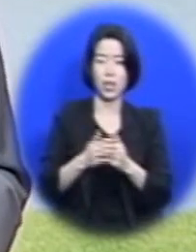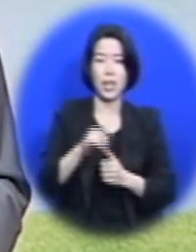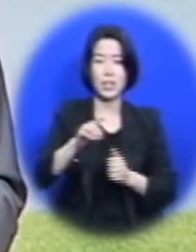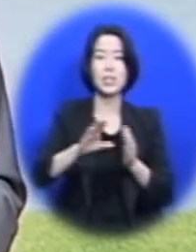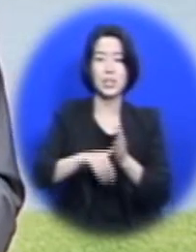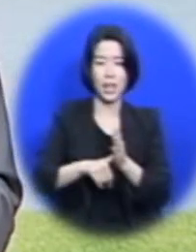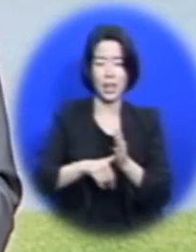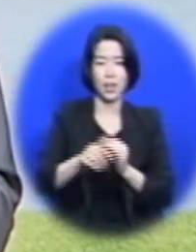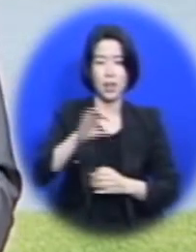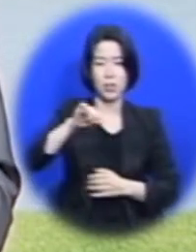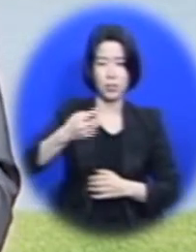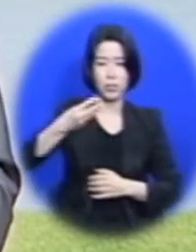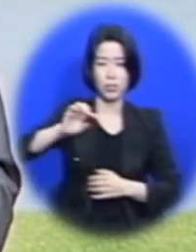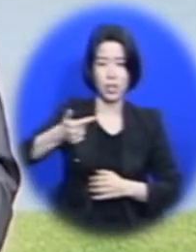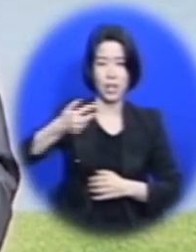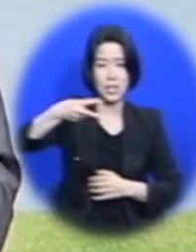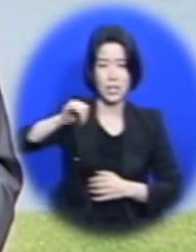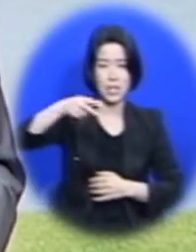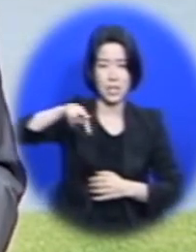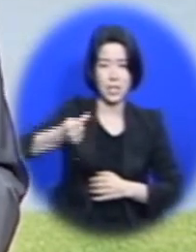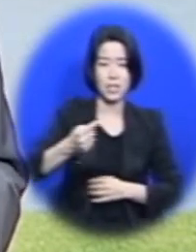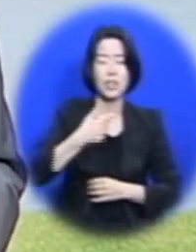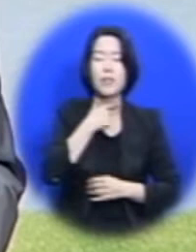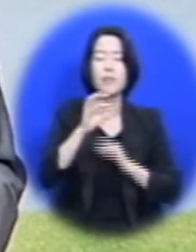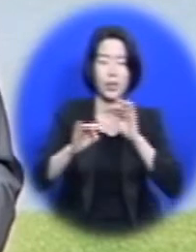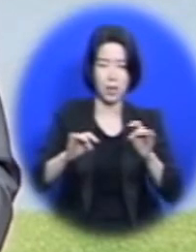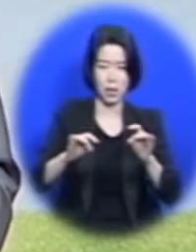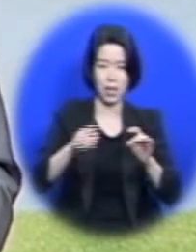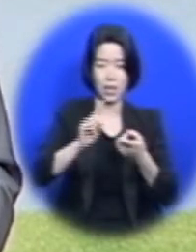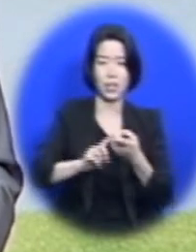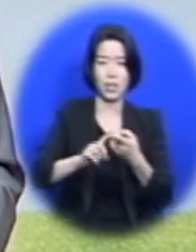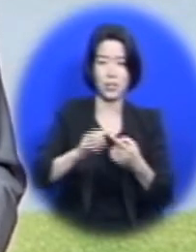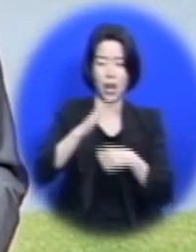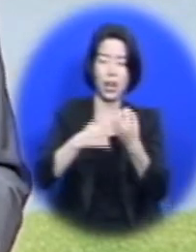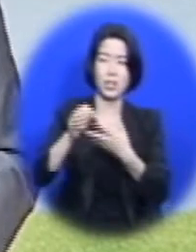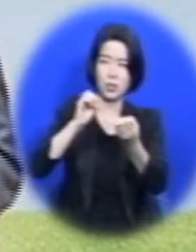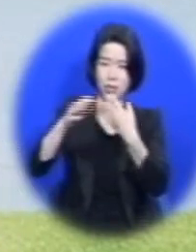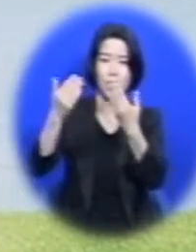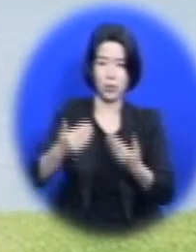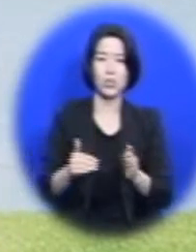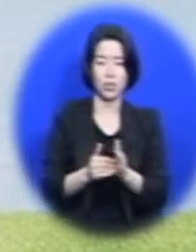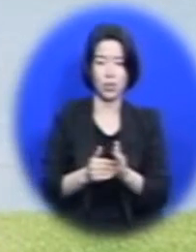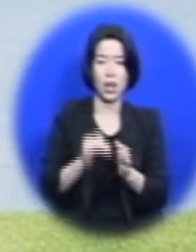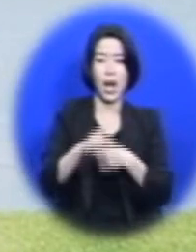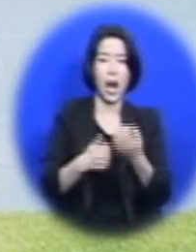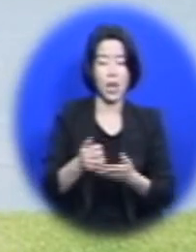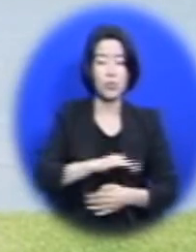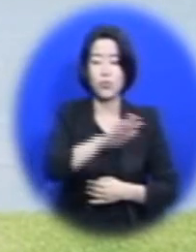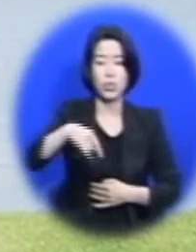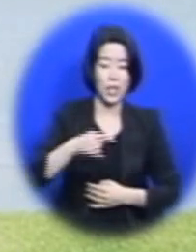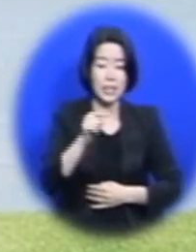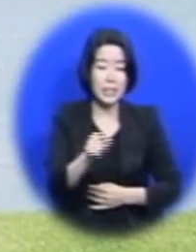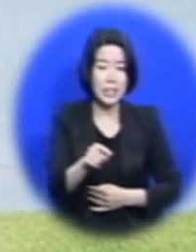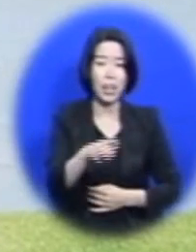쉐퍼의 갈망, 그 갈망에 하나님은 응답하셨다. 하나님은 우리에게 그것이 있느냐고